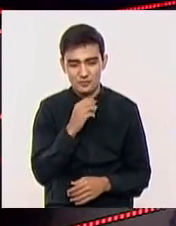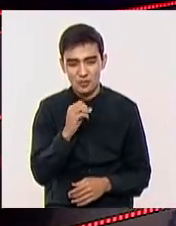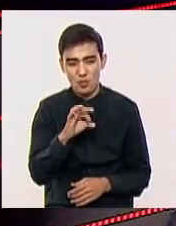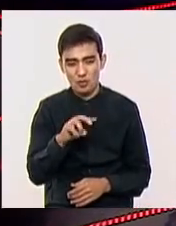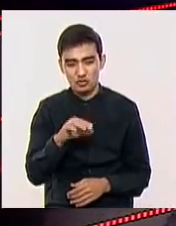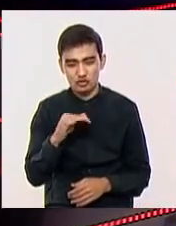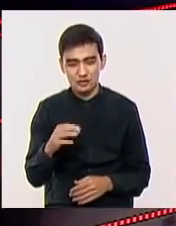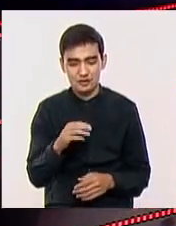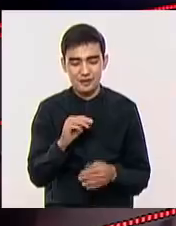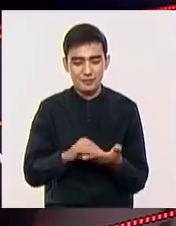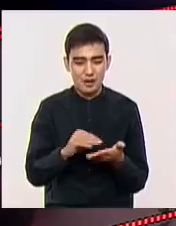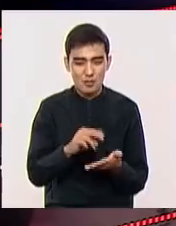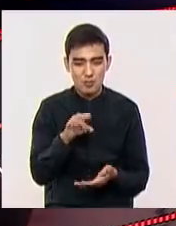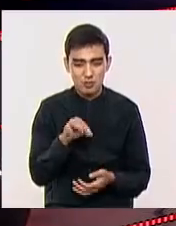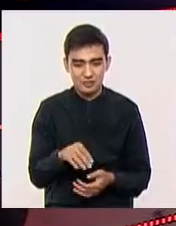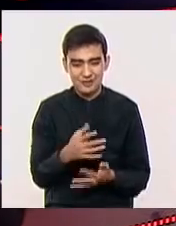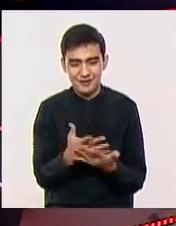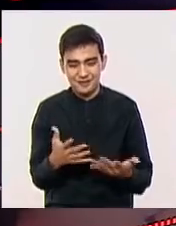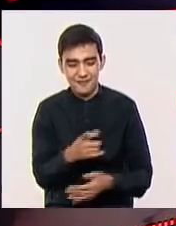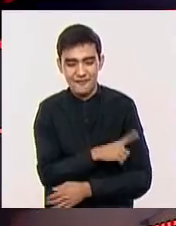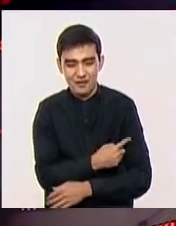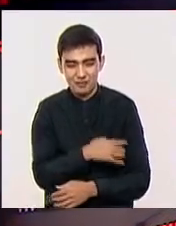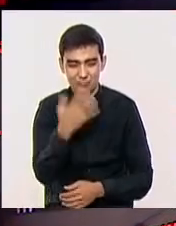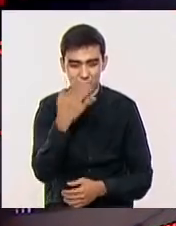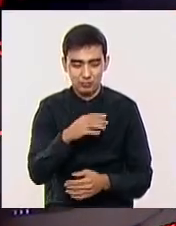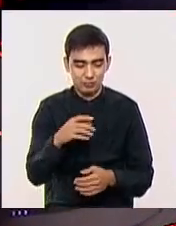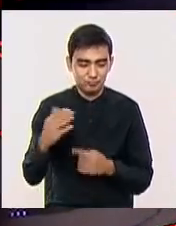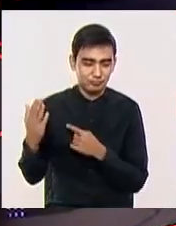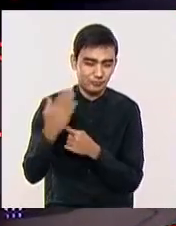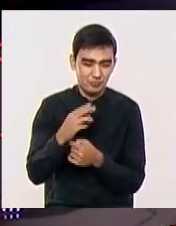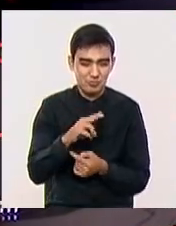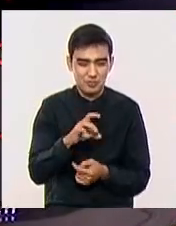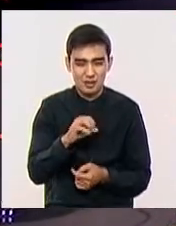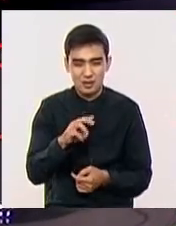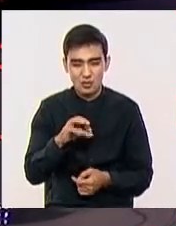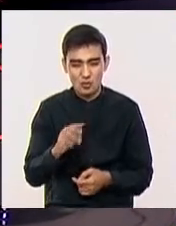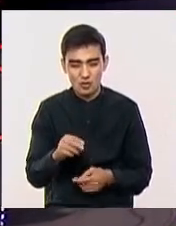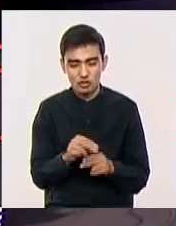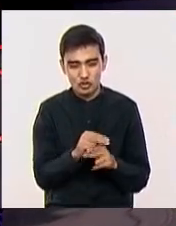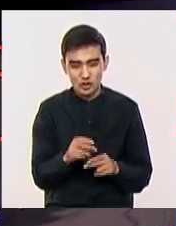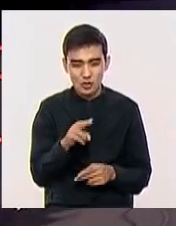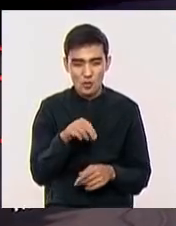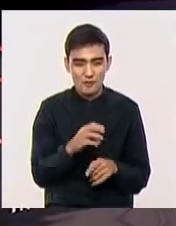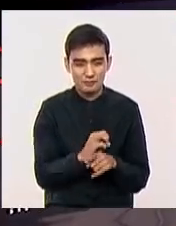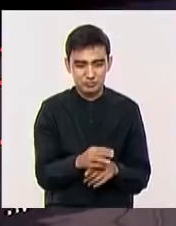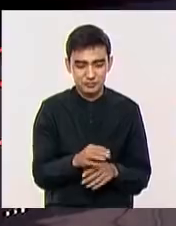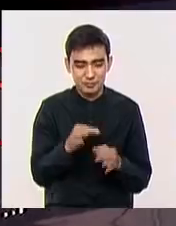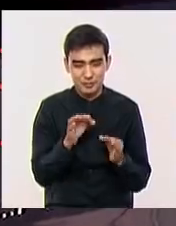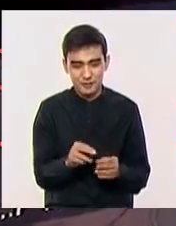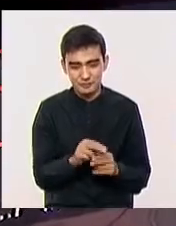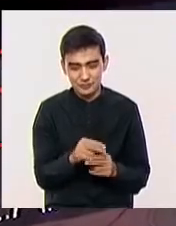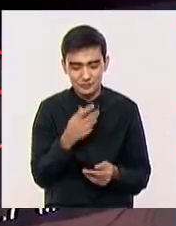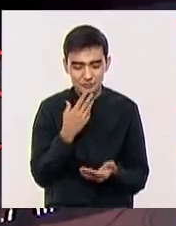Хуйдабергенов написал пост о том, что некоторые врачи слепо следуют протоколу лечения пациентов с ковид, порой не учитывая